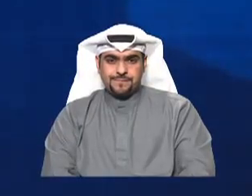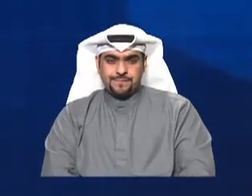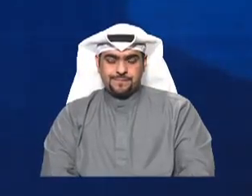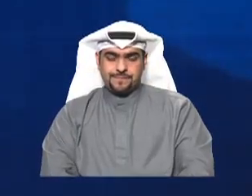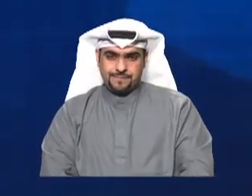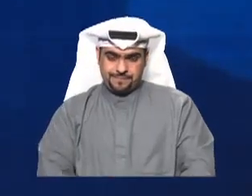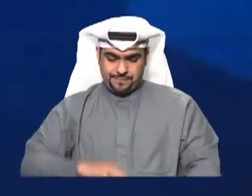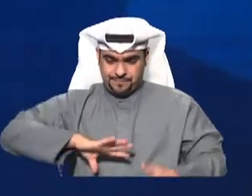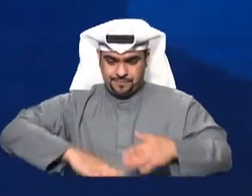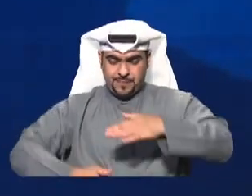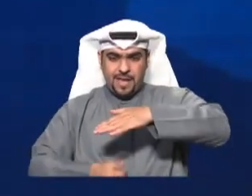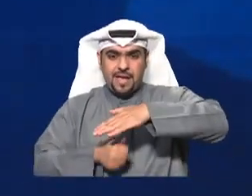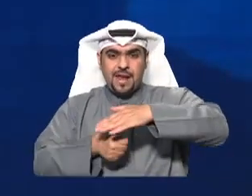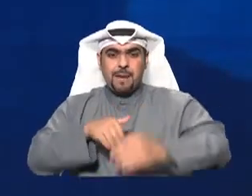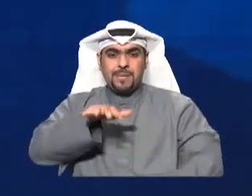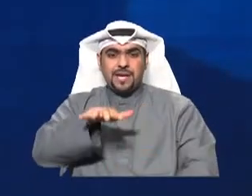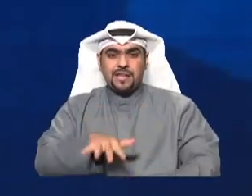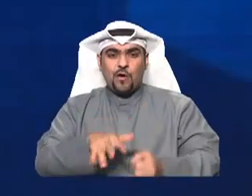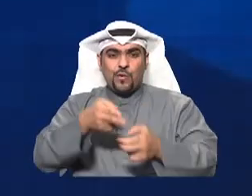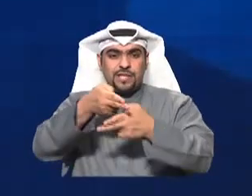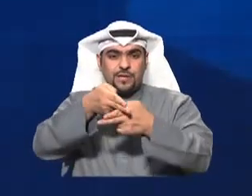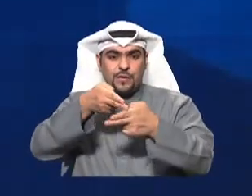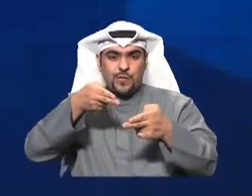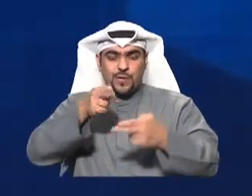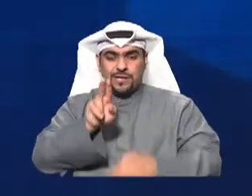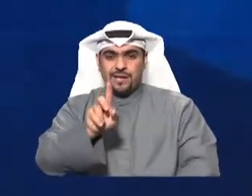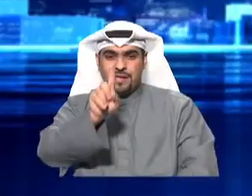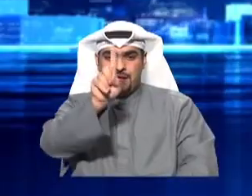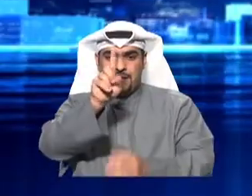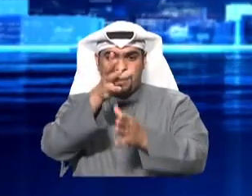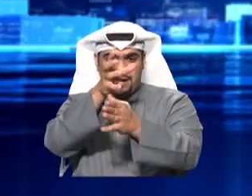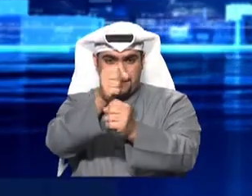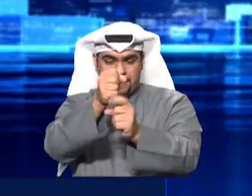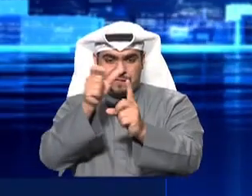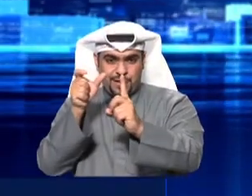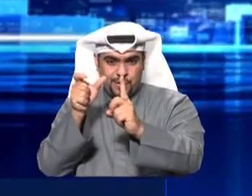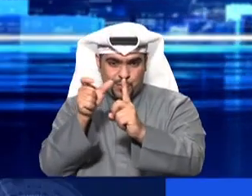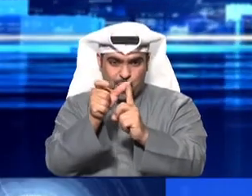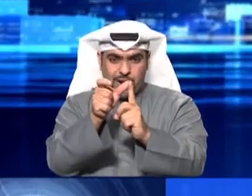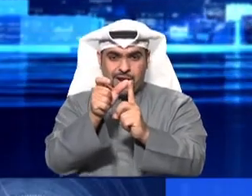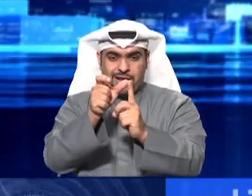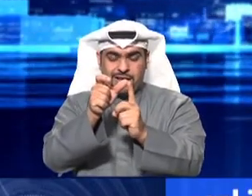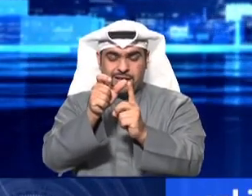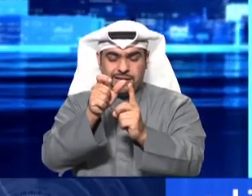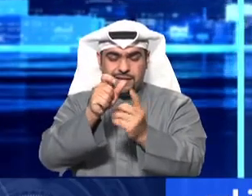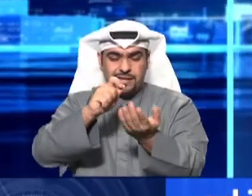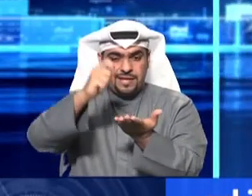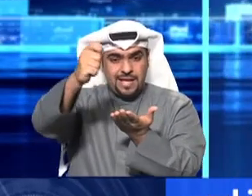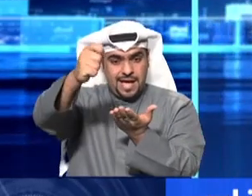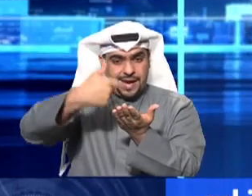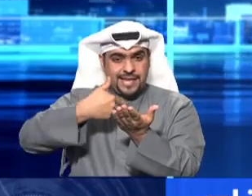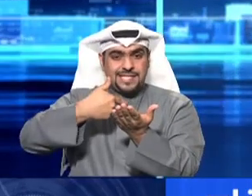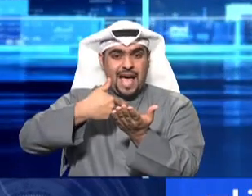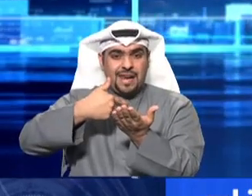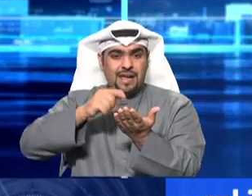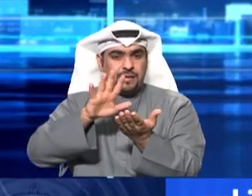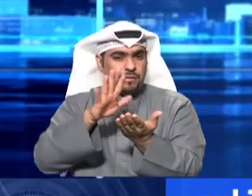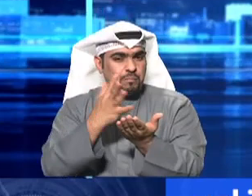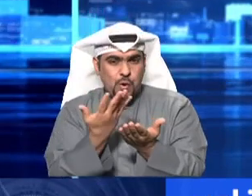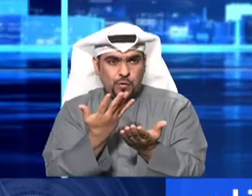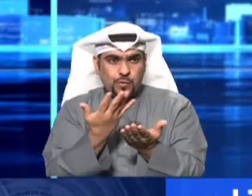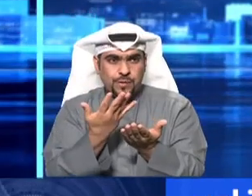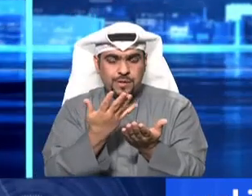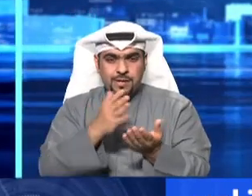تلقى حضرة صاحب السمو أمير البلاد الشيخ نواف الأحمد الجابر الصباح حفظه الله ورعاه برقية تعزية من أخيه صاحب